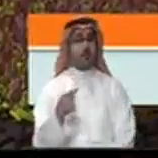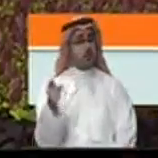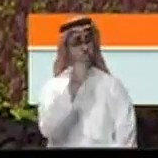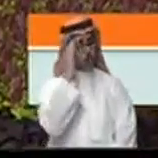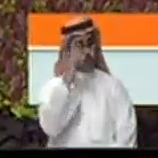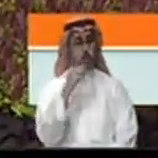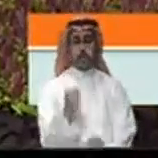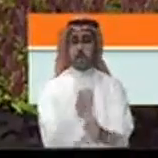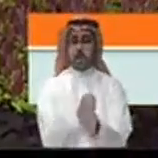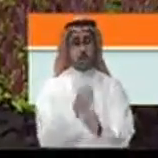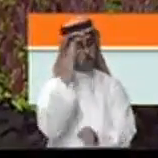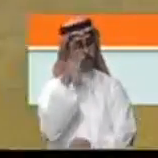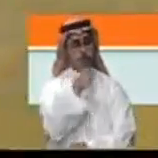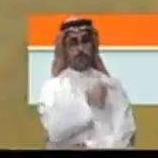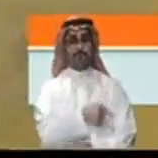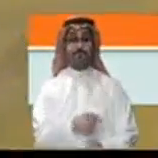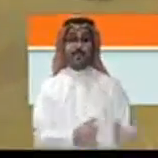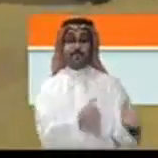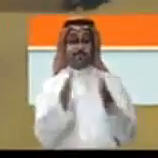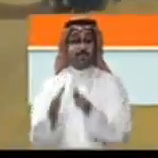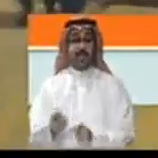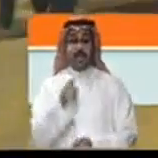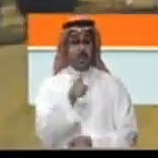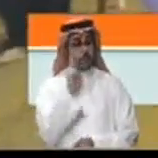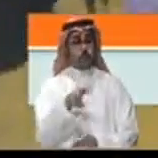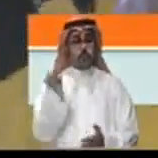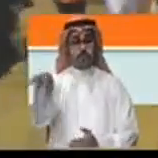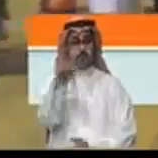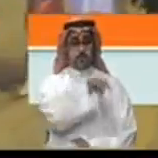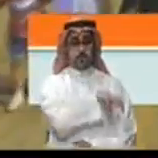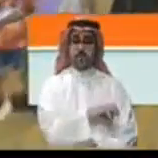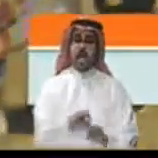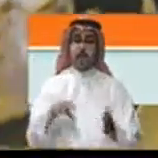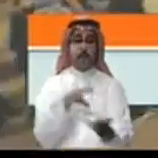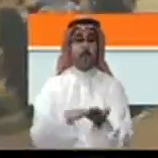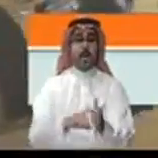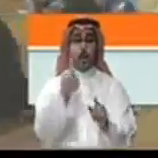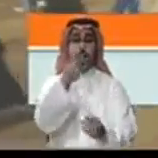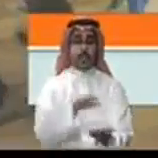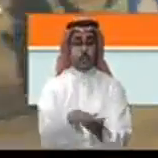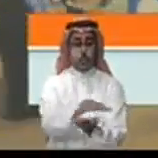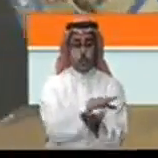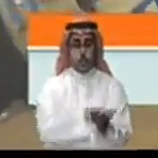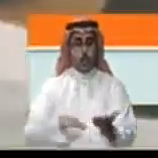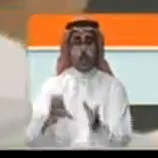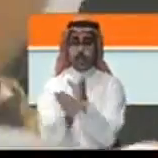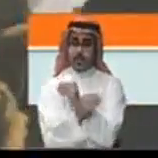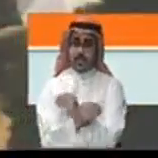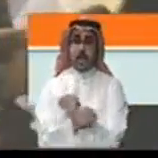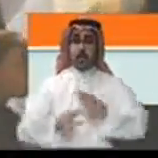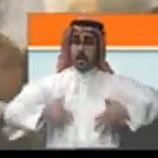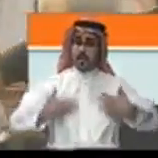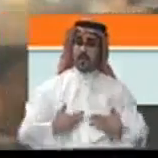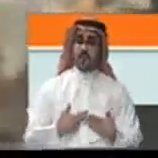تشكر. ضم المهرجان بين جنباته كل متطلبات الأسرة في موقع واحد، حيث جمع بين التسوق